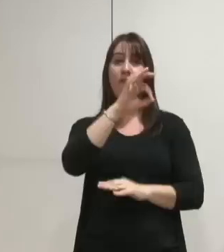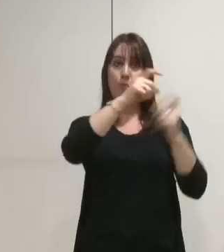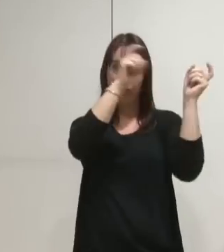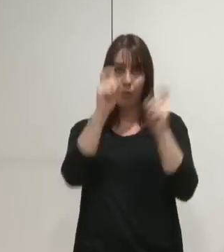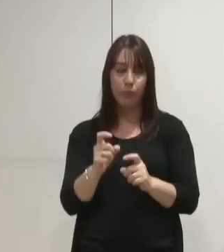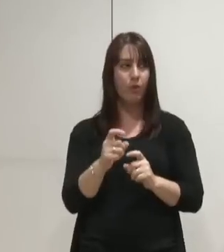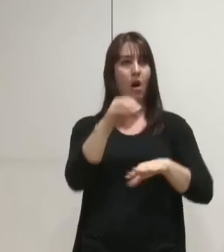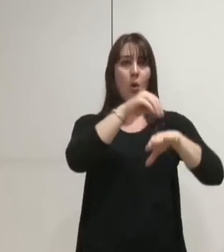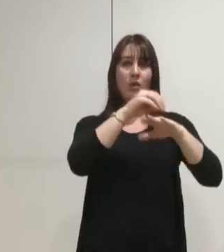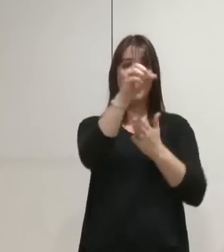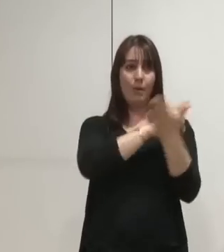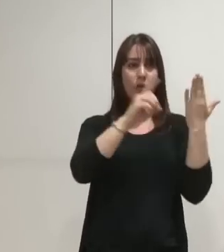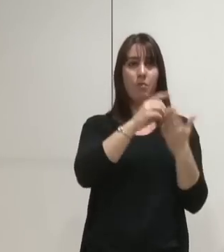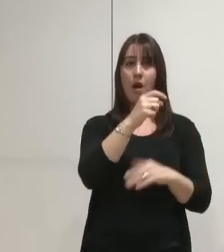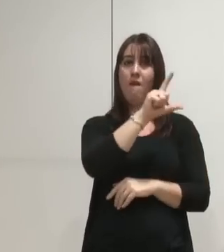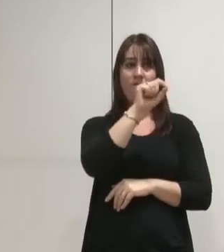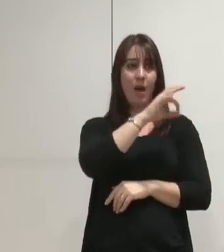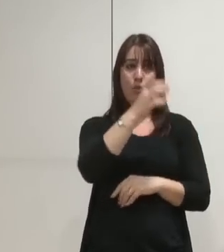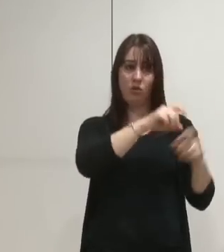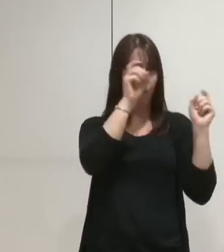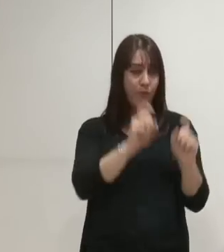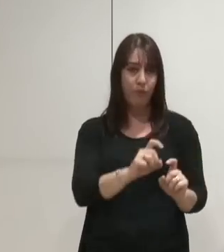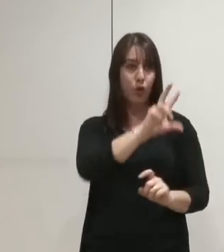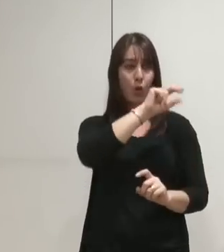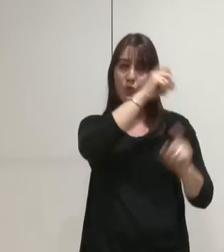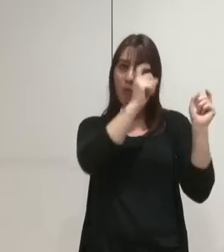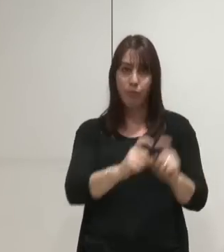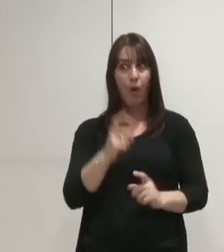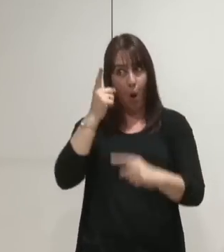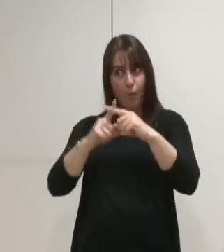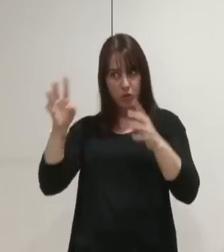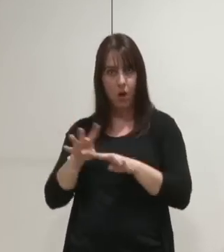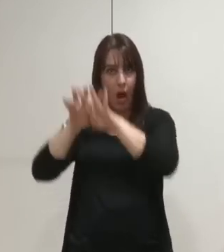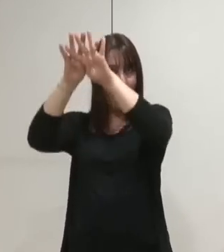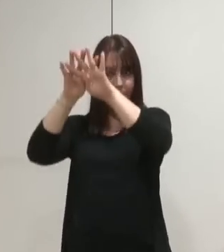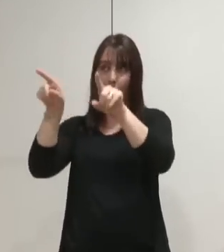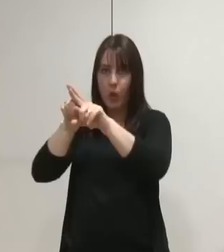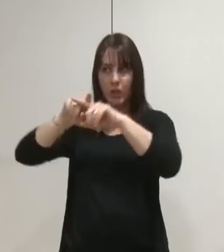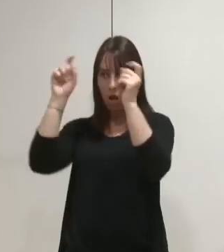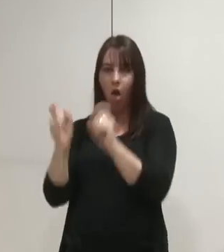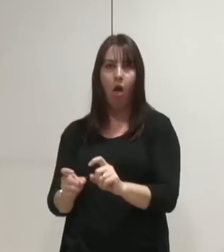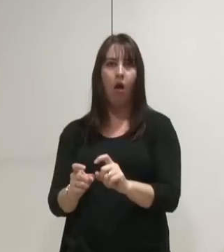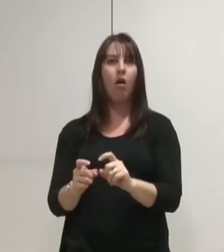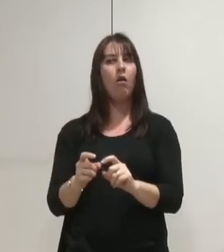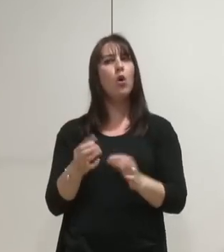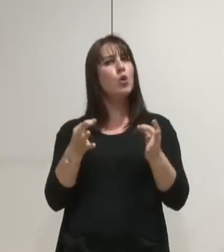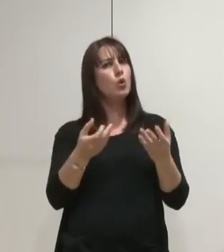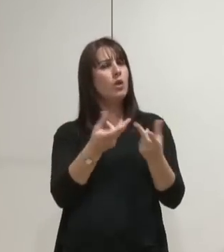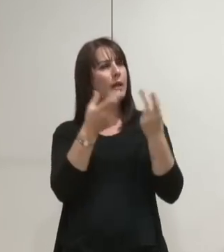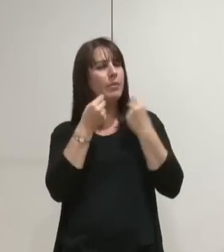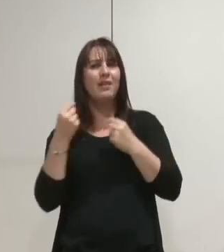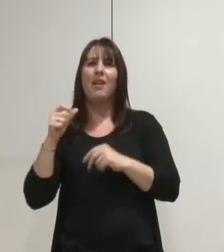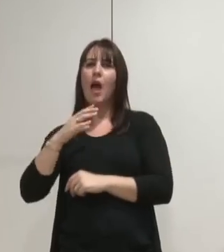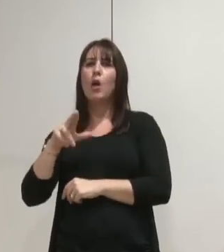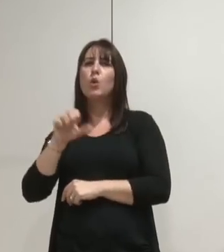CAF mais et vous l'avez dit aussi madame daté vient de le dire à l'instant nous sommes passés de CX qui concernait 39000